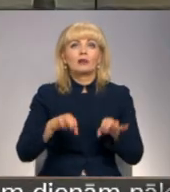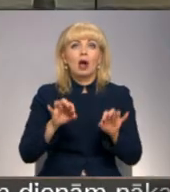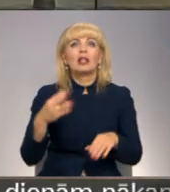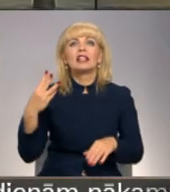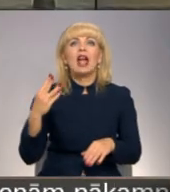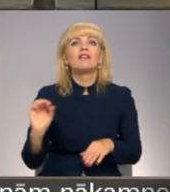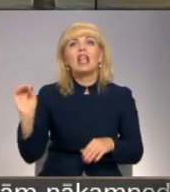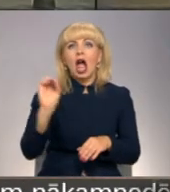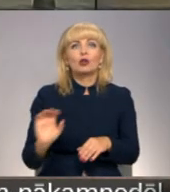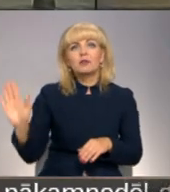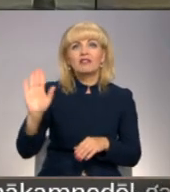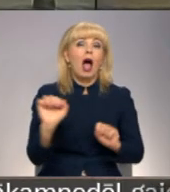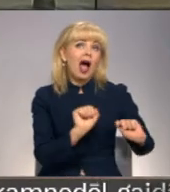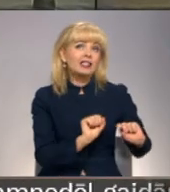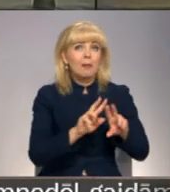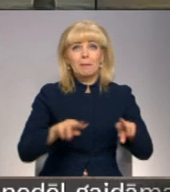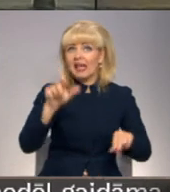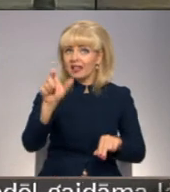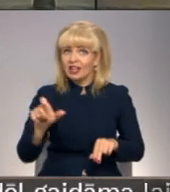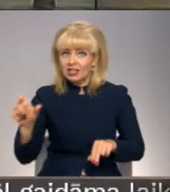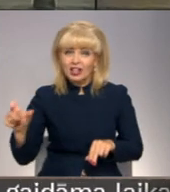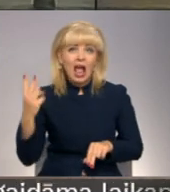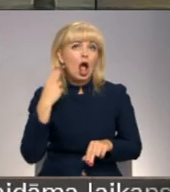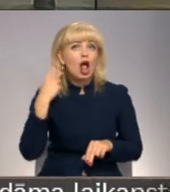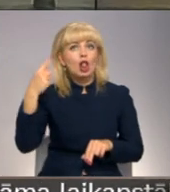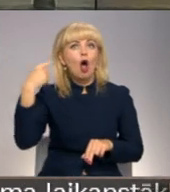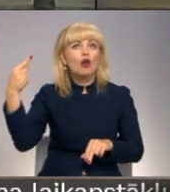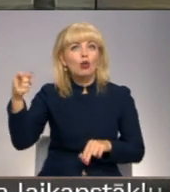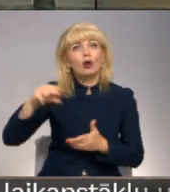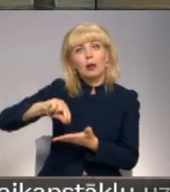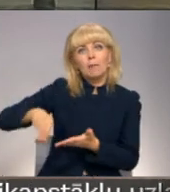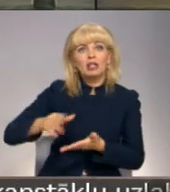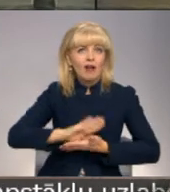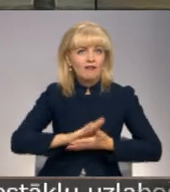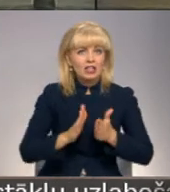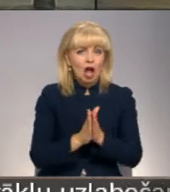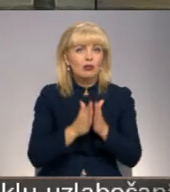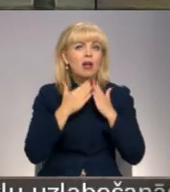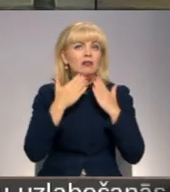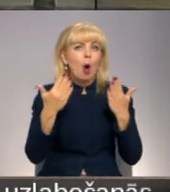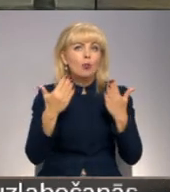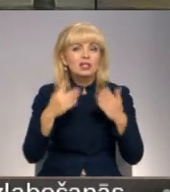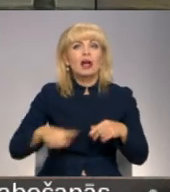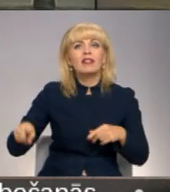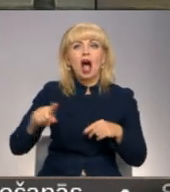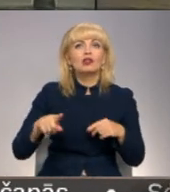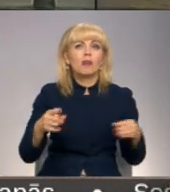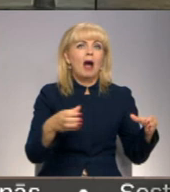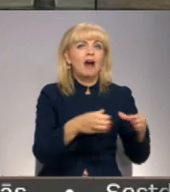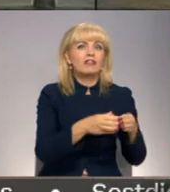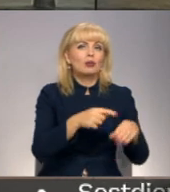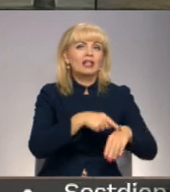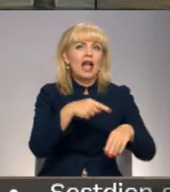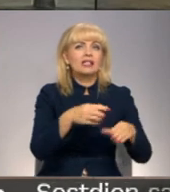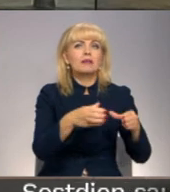9 Eiropas valstu aizsardzības ministri Londonā parakstījuši vienošanos par daudznacionālo apvienoto reaģēšanas spēku izveidi.